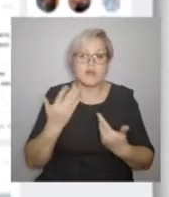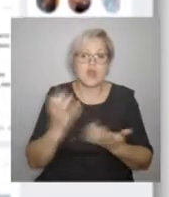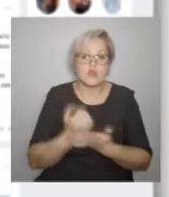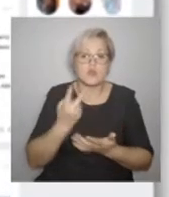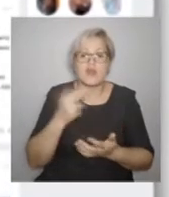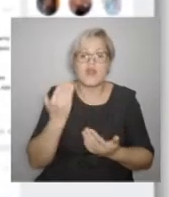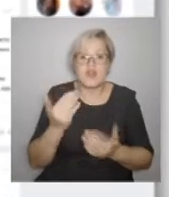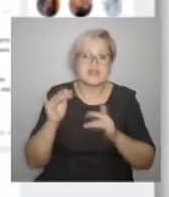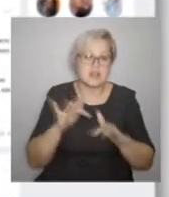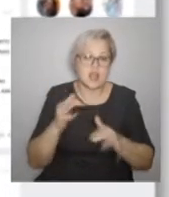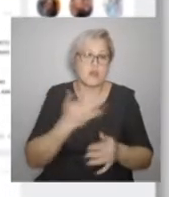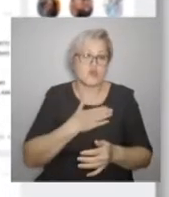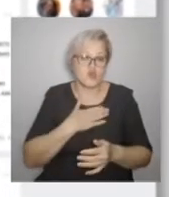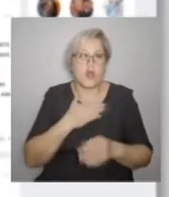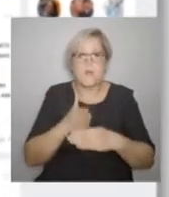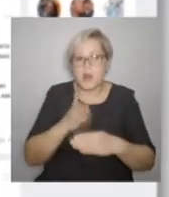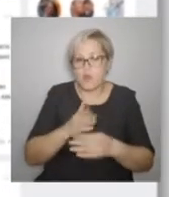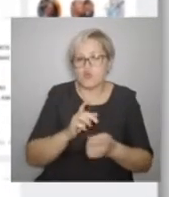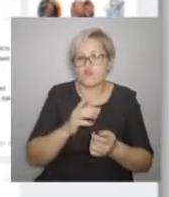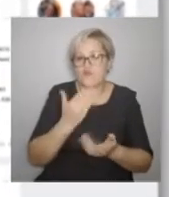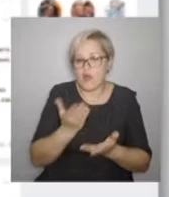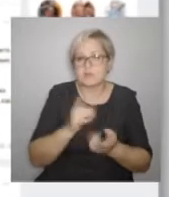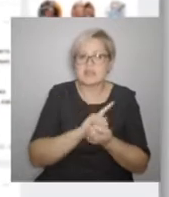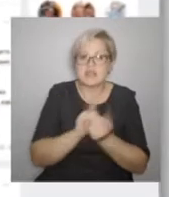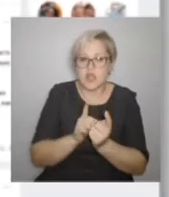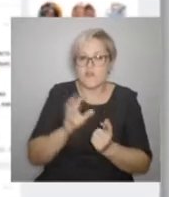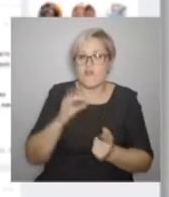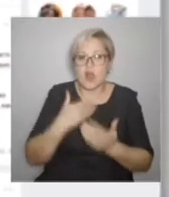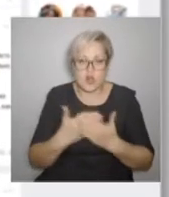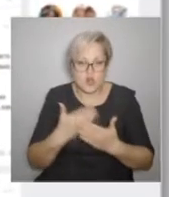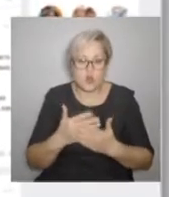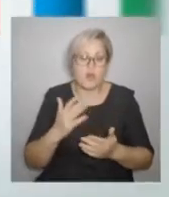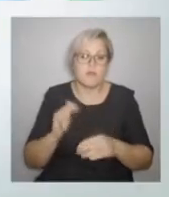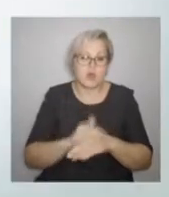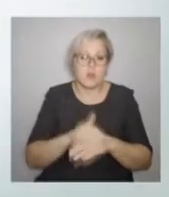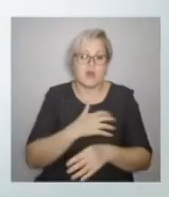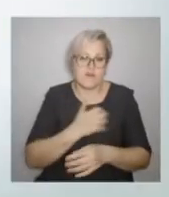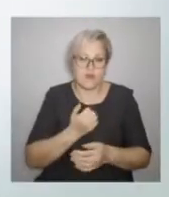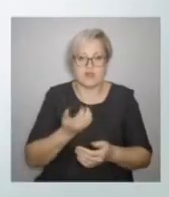дело по душе. Поможем вам стать волонтером. Добровольцам.